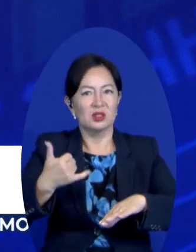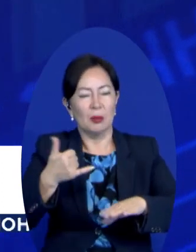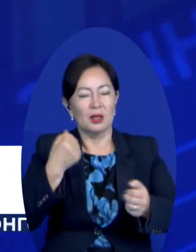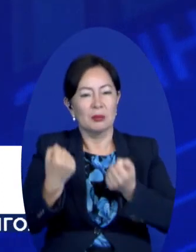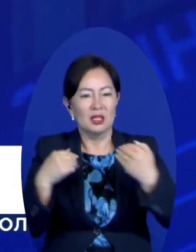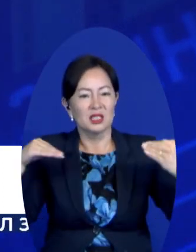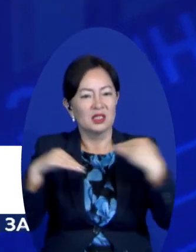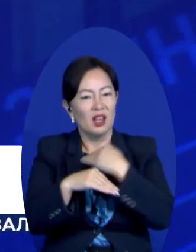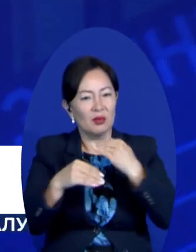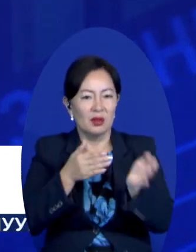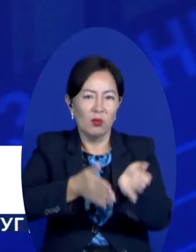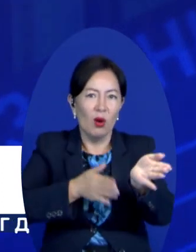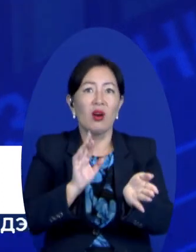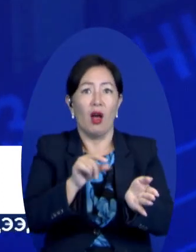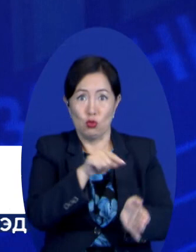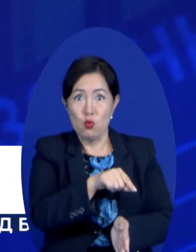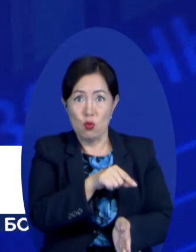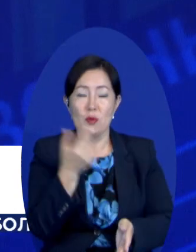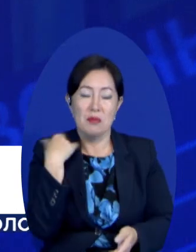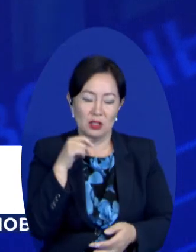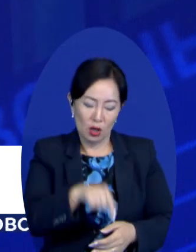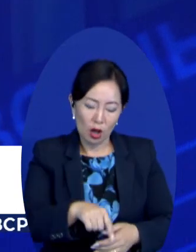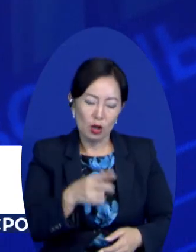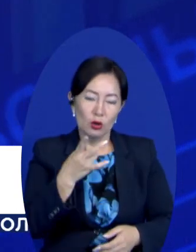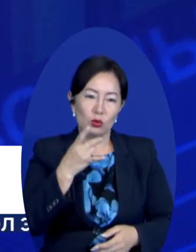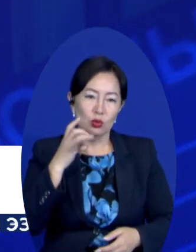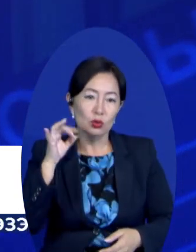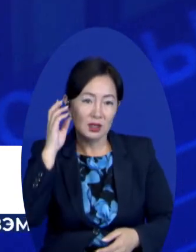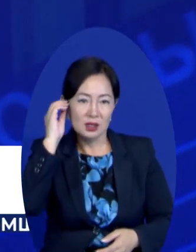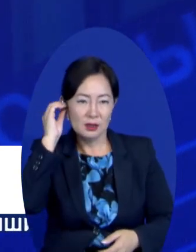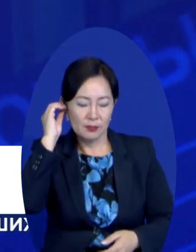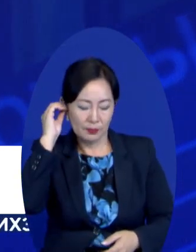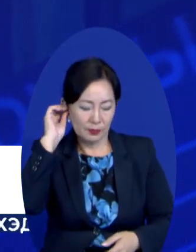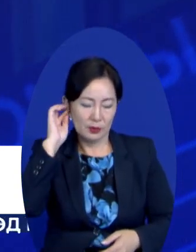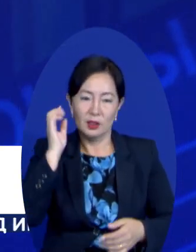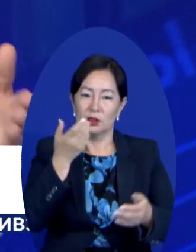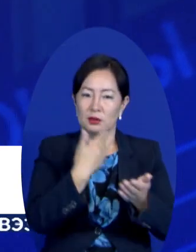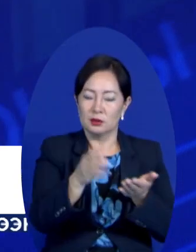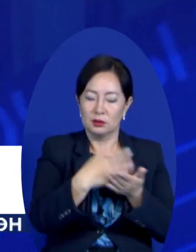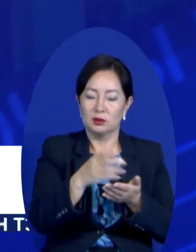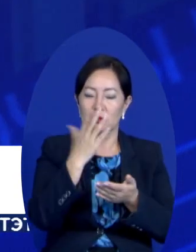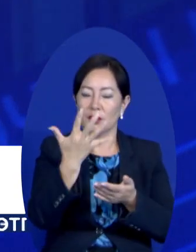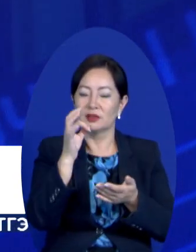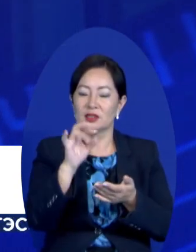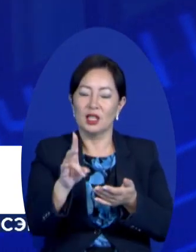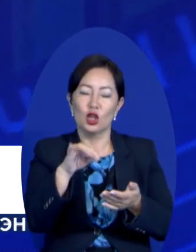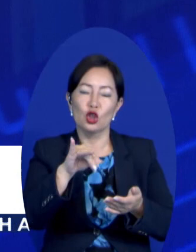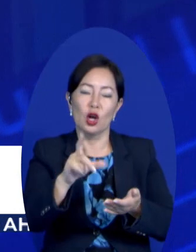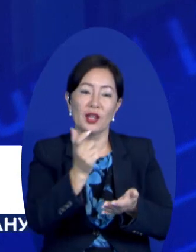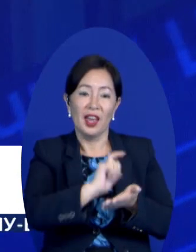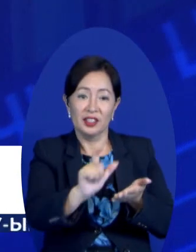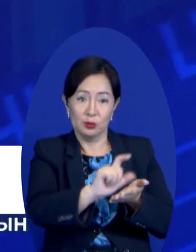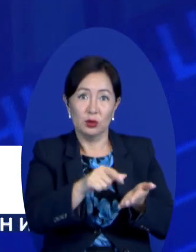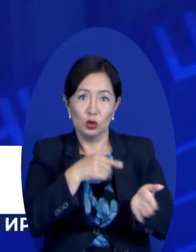тээвэрлэлт болж байгаа. Тэгэхээр ер нь одоо нүүрсийг цаашаага одоо 50 сая тоннор тий 70 сая тоннор экспортлоход бол ялцчгүй төмөр